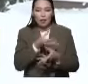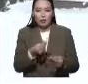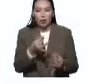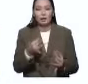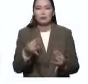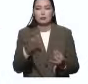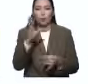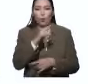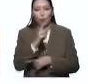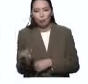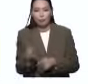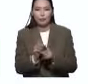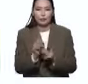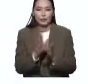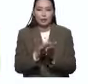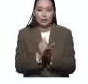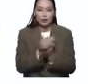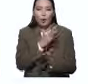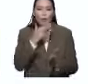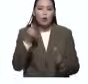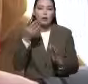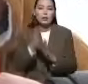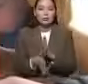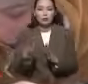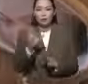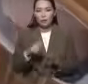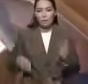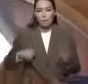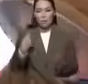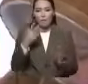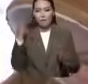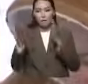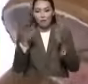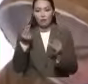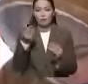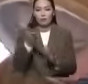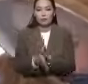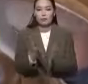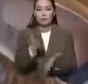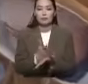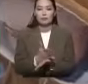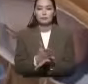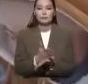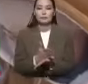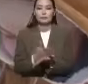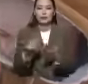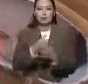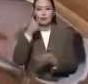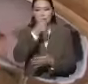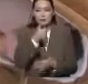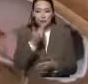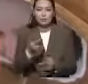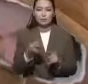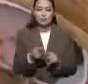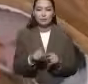қаражат болмашы дүниеге жұмсалып жатқан жоқ па деген сұрақ туындайды. Осымен қызық еді жаңа жыл енді. Бәрібір жаңа жыл болғаннан кейін осындай заттар қойылу